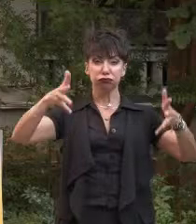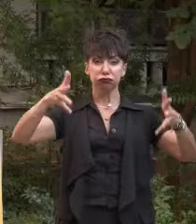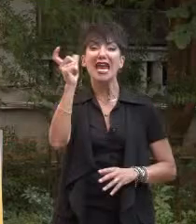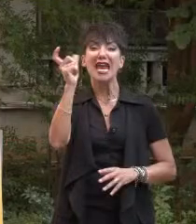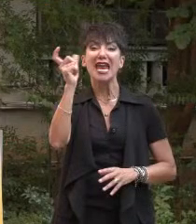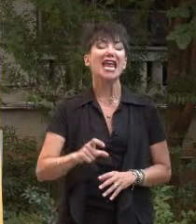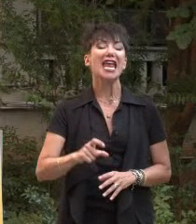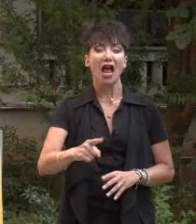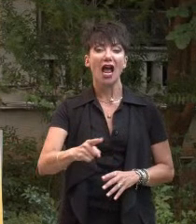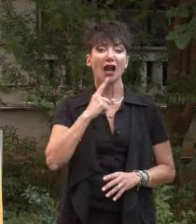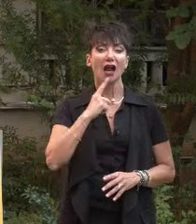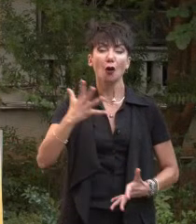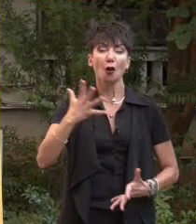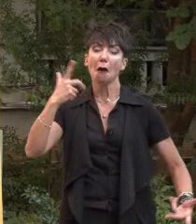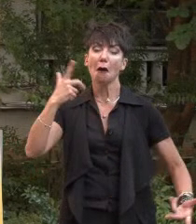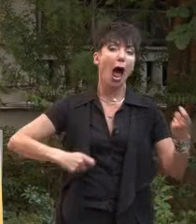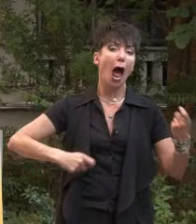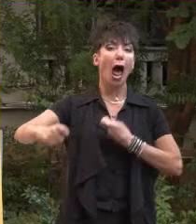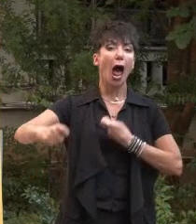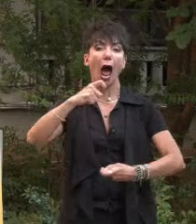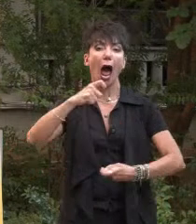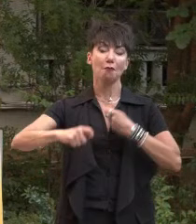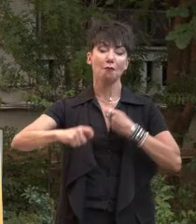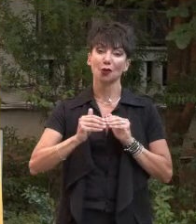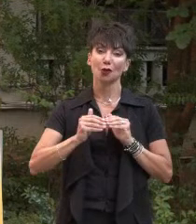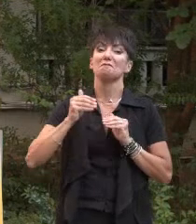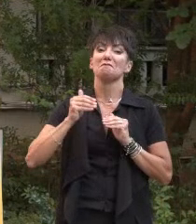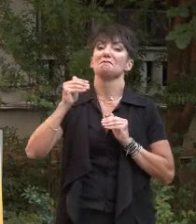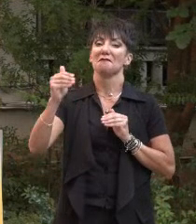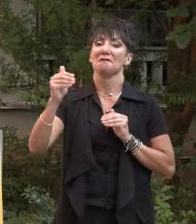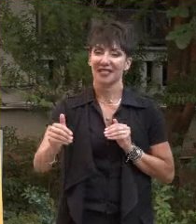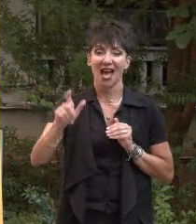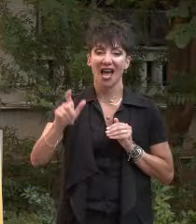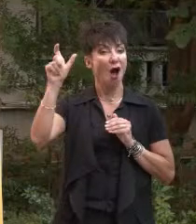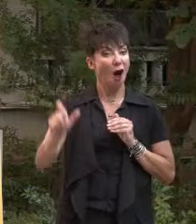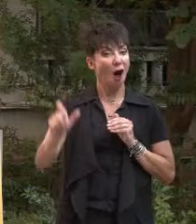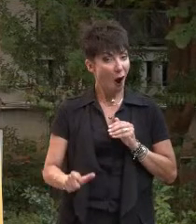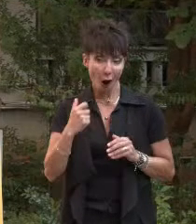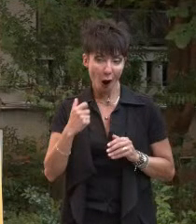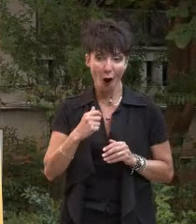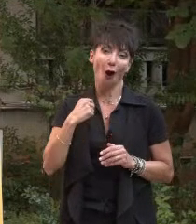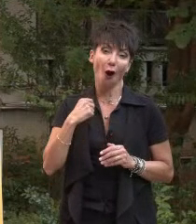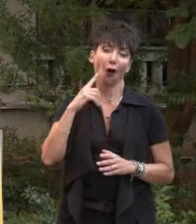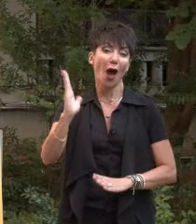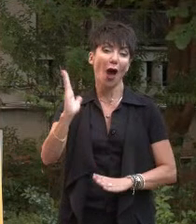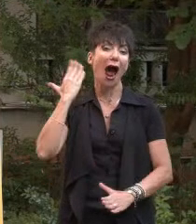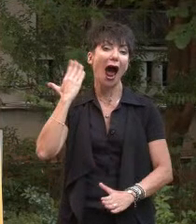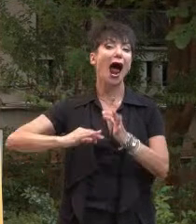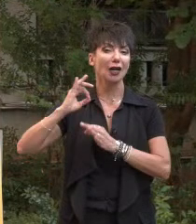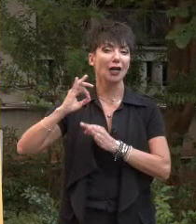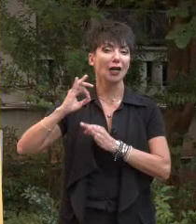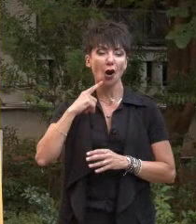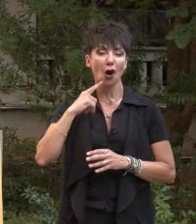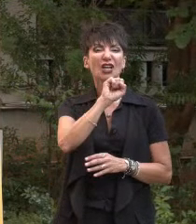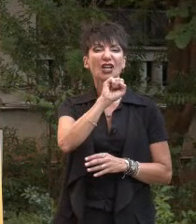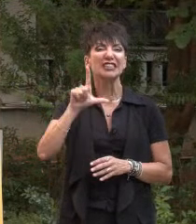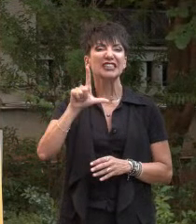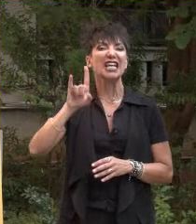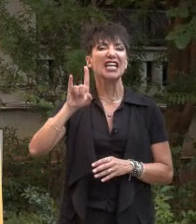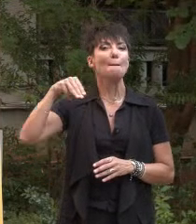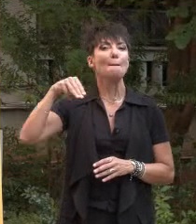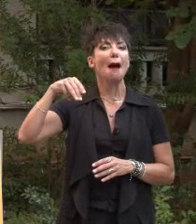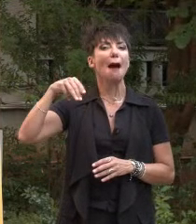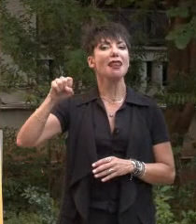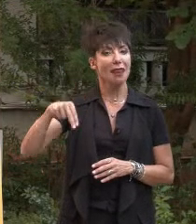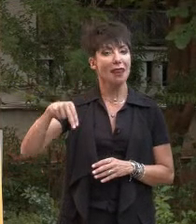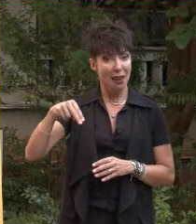Ιταλού μεγαλεμπόρου στην αρχή και μετέπειτα, όπως ξέρετε, αρχαιολόγου του Σλίμαν. Η